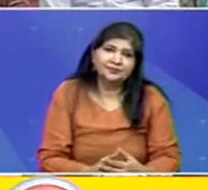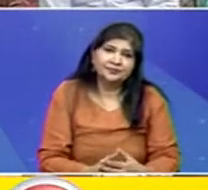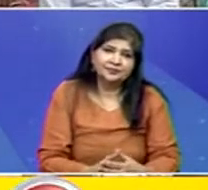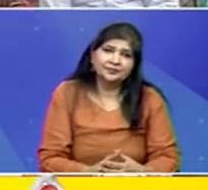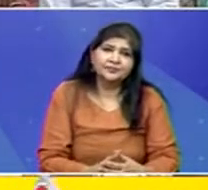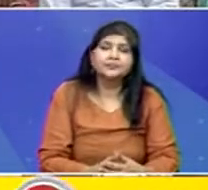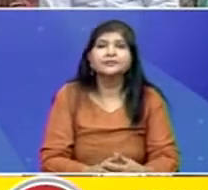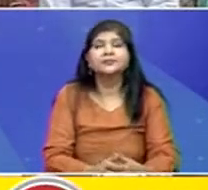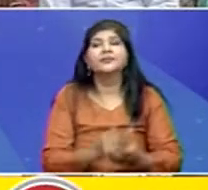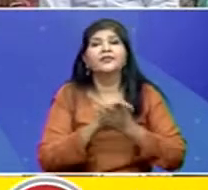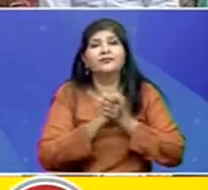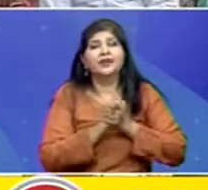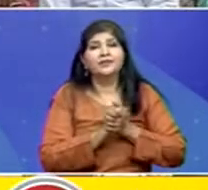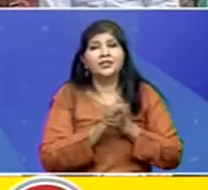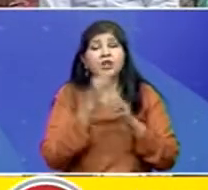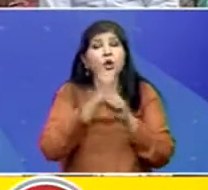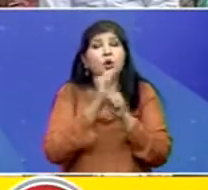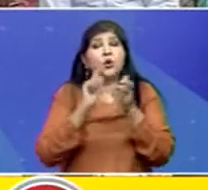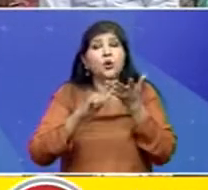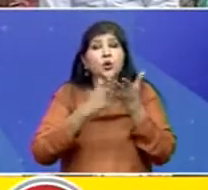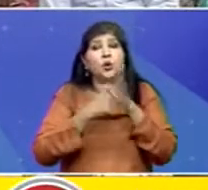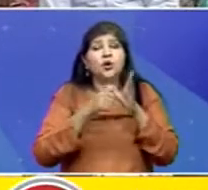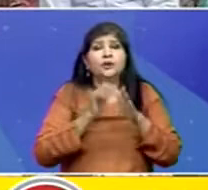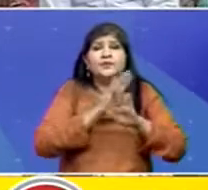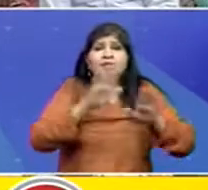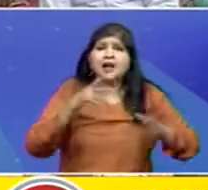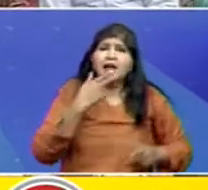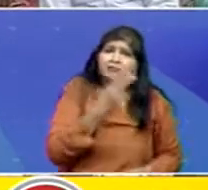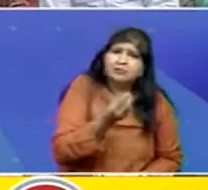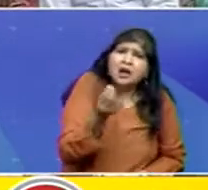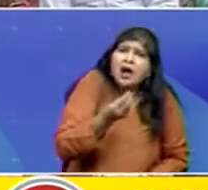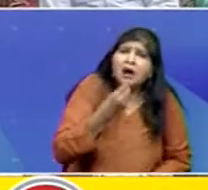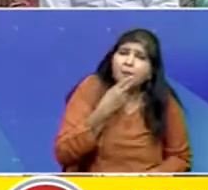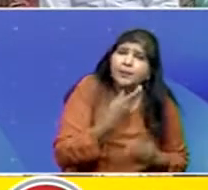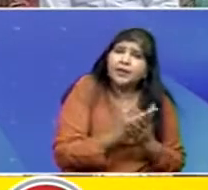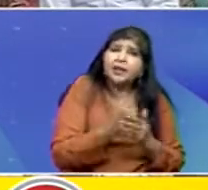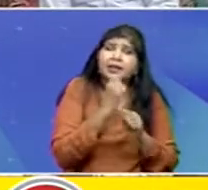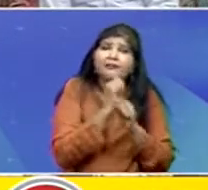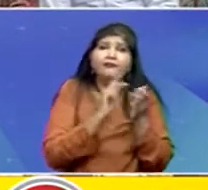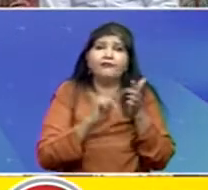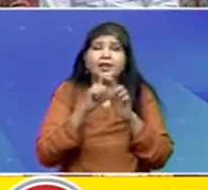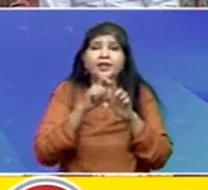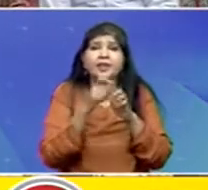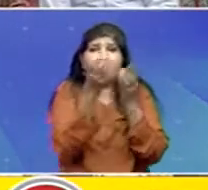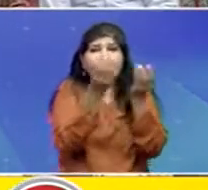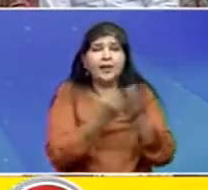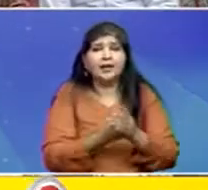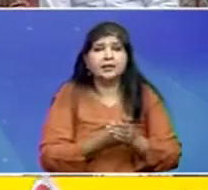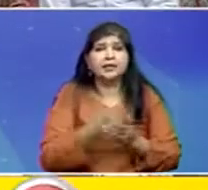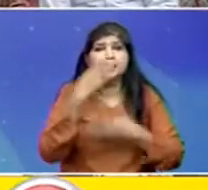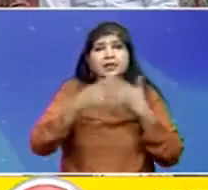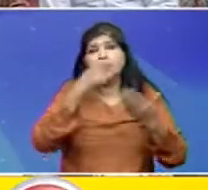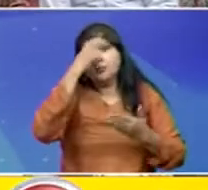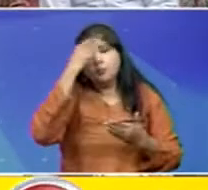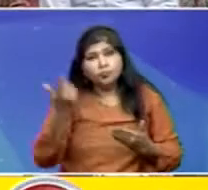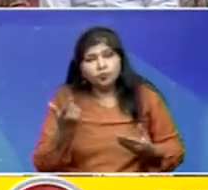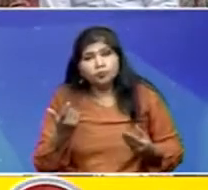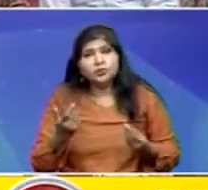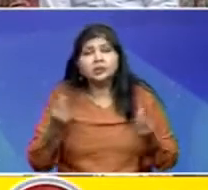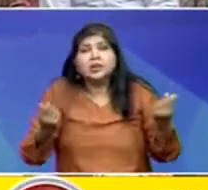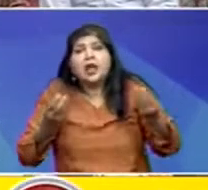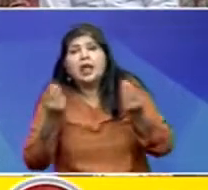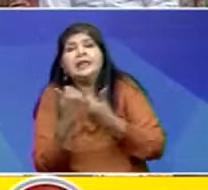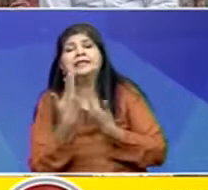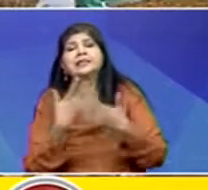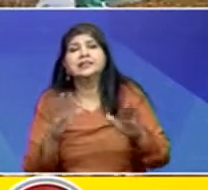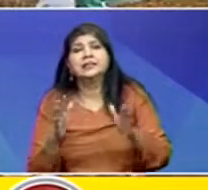साथियों, गवरोजी ने बड़े अच्छे तरीके से बताया कि वैदिक गणीत कैसे गणीत को मुश्किल से मज़दार बना सकता